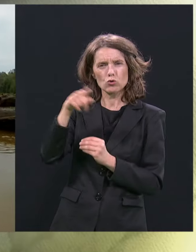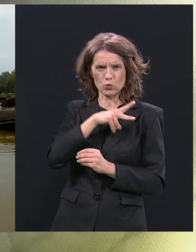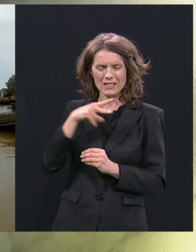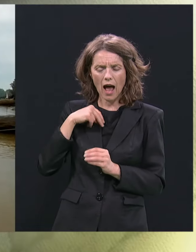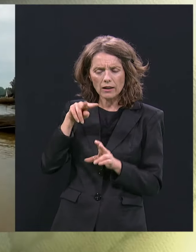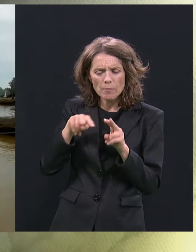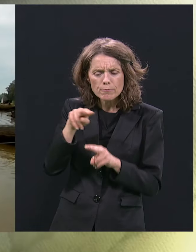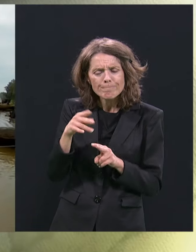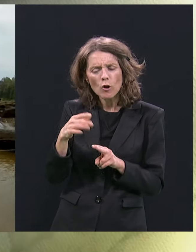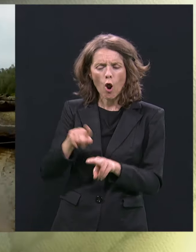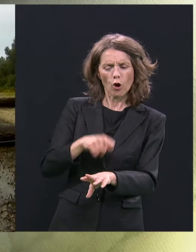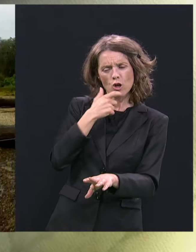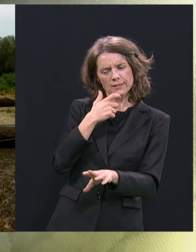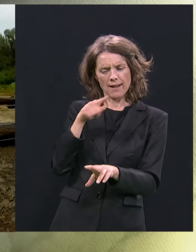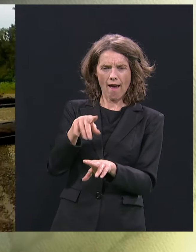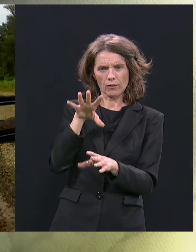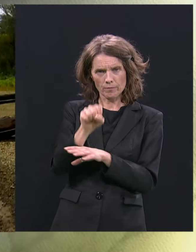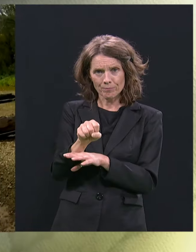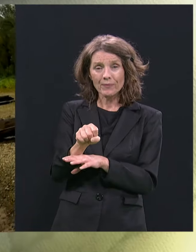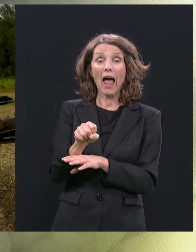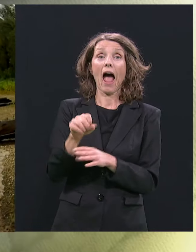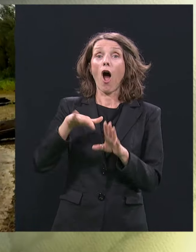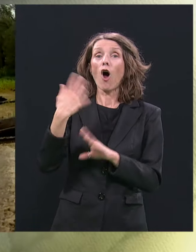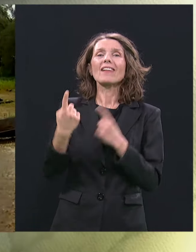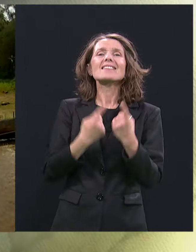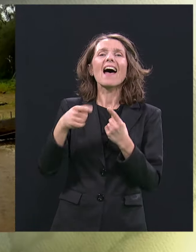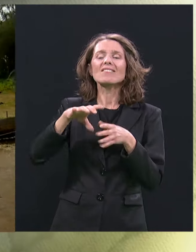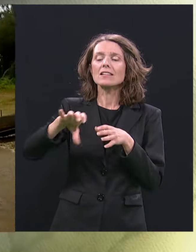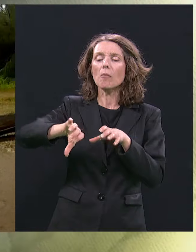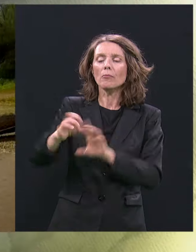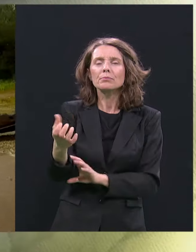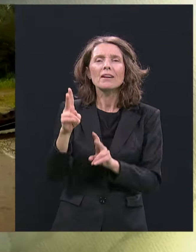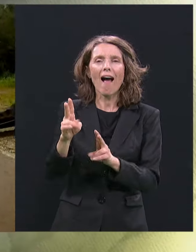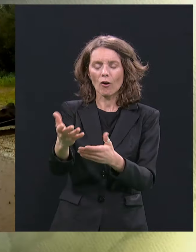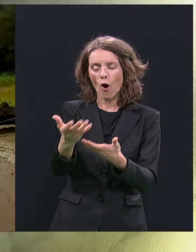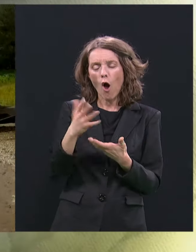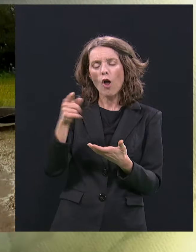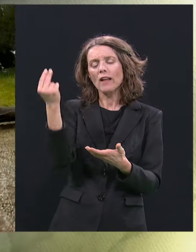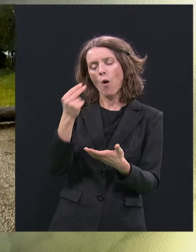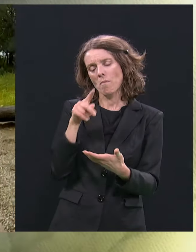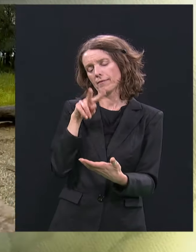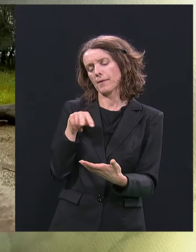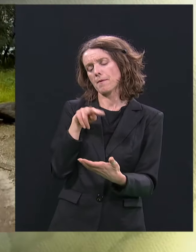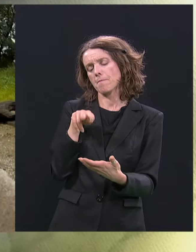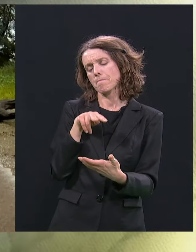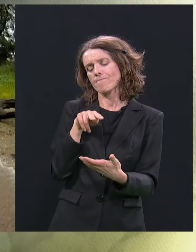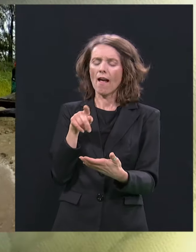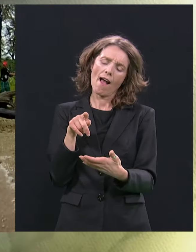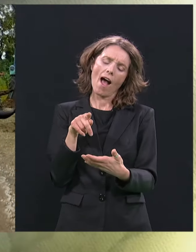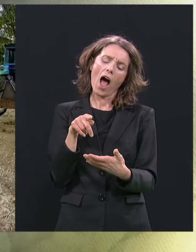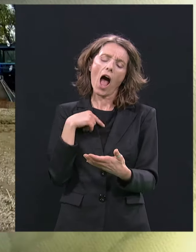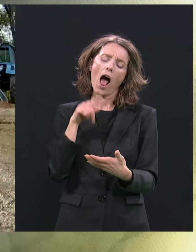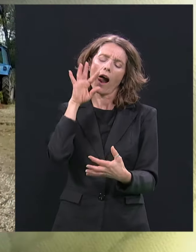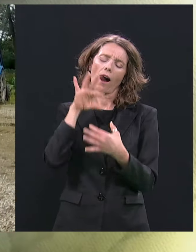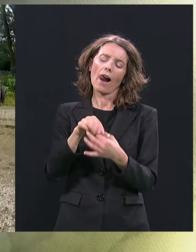predmet zavisi od toga kako se drvo prelomilo. Ideje nastaju u radionici, pa biva ukosnica, kašika,